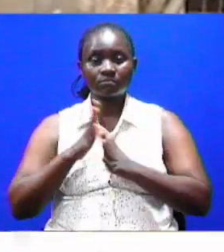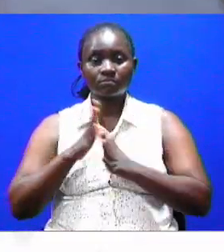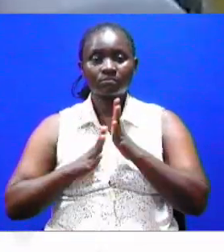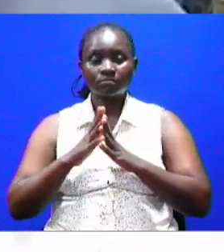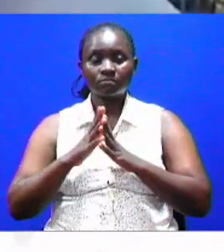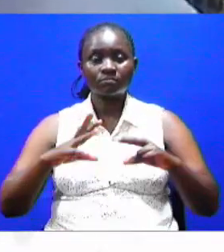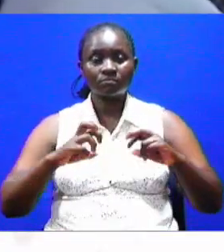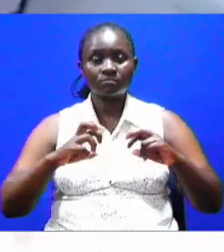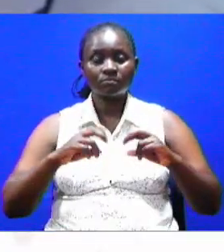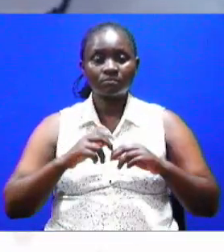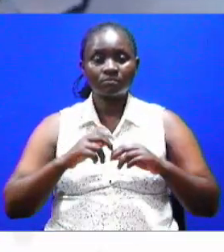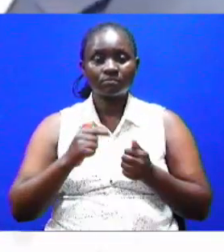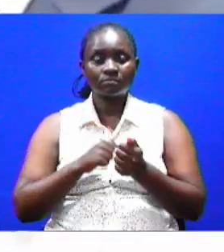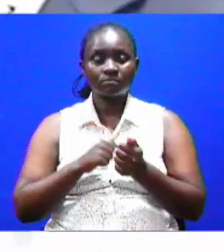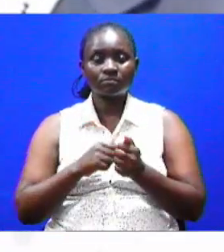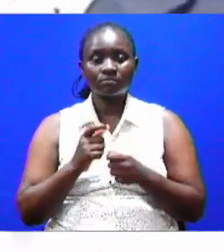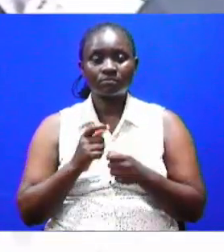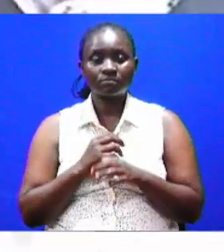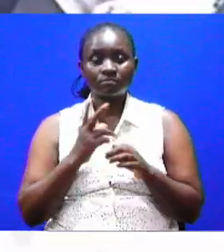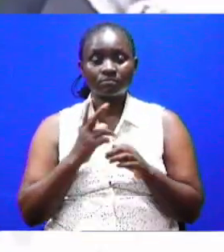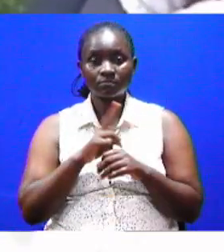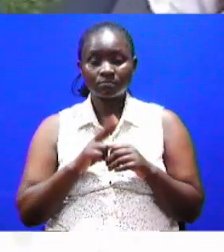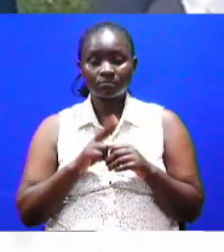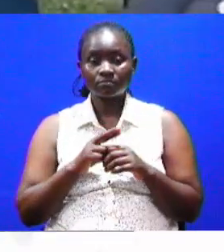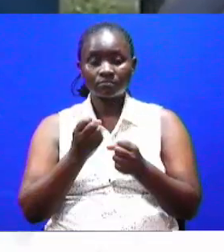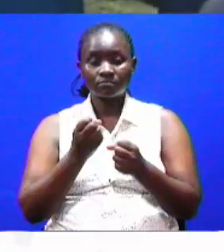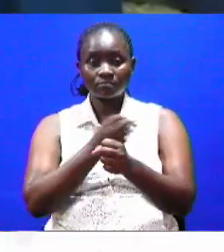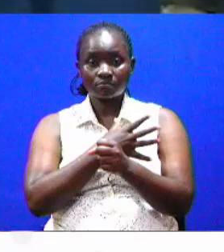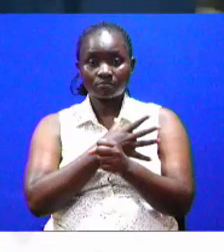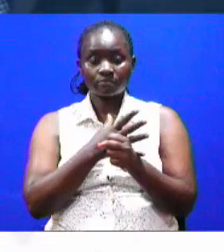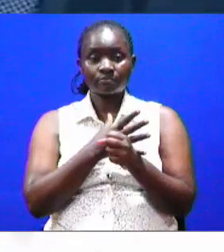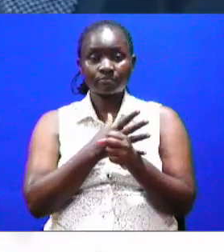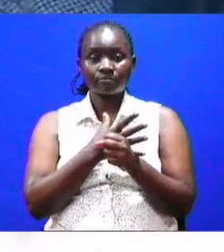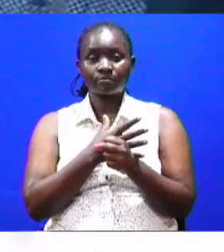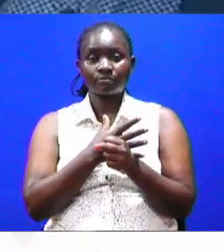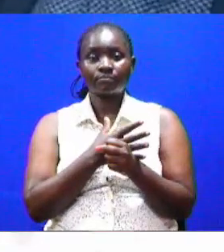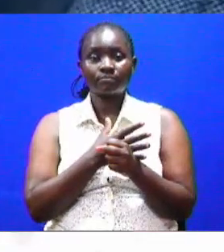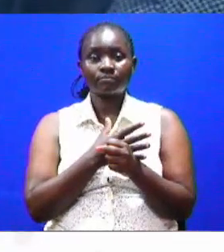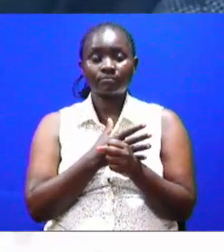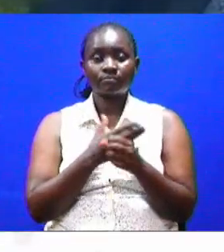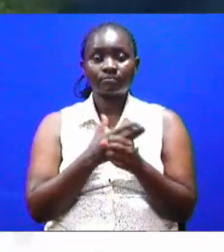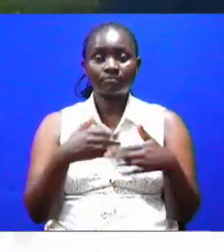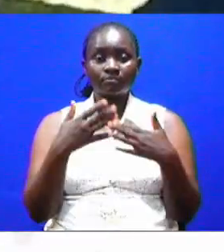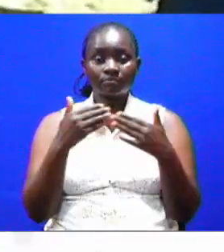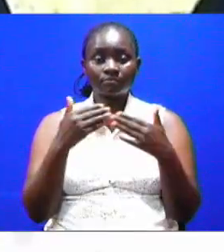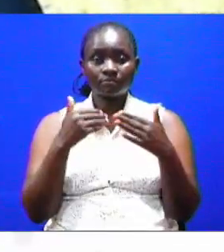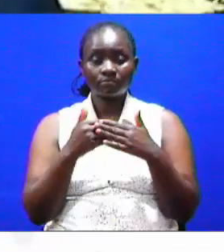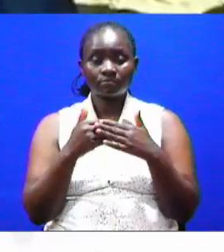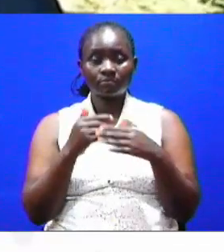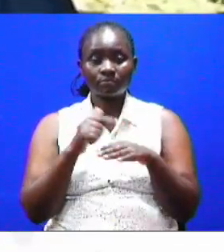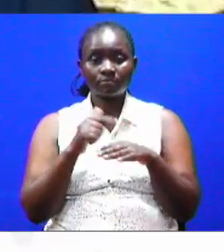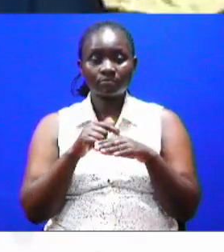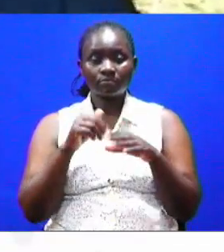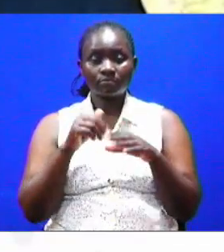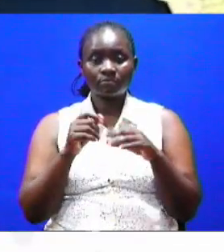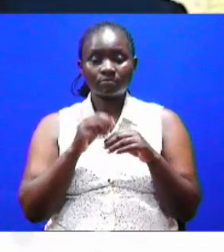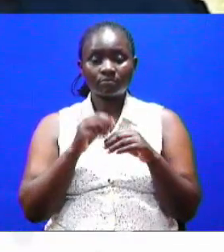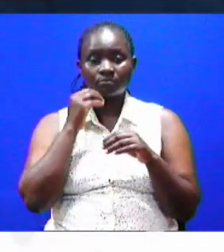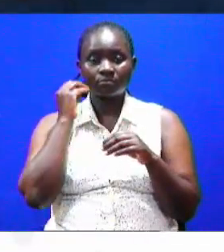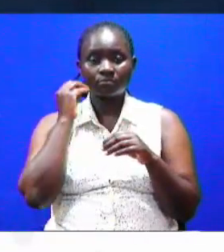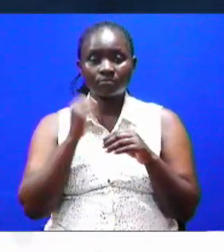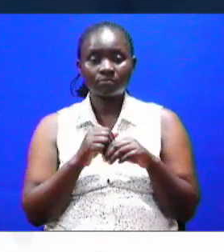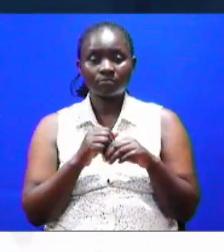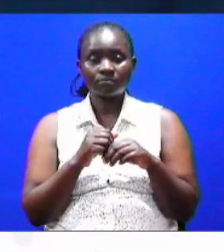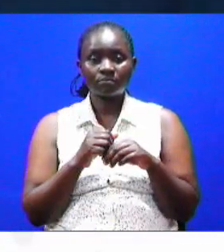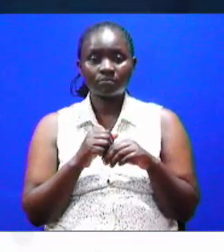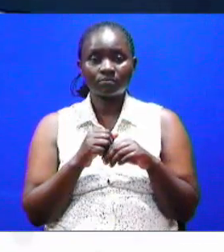bubwenya buburire bwa kansa ase banyarakoba gwikerwa ase chinga cyabo na boygo banyarakoba bakogokera na